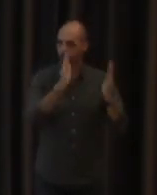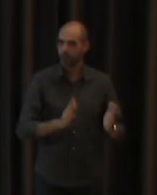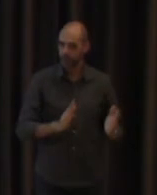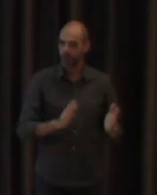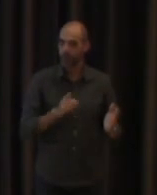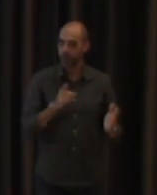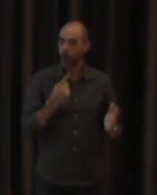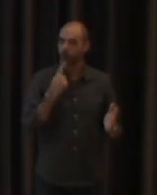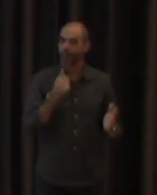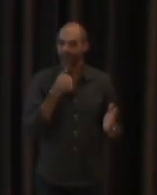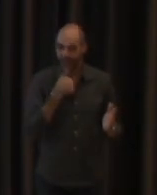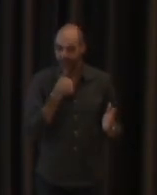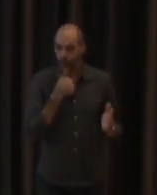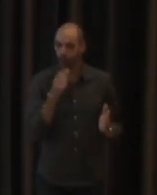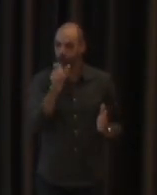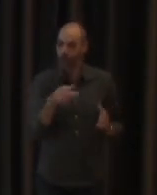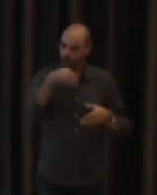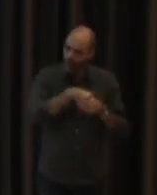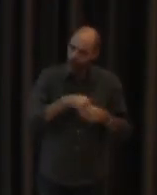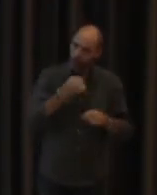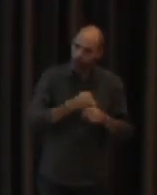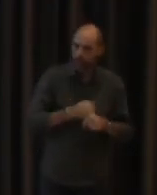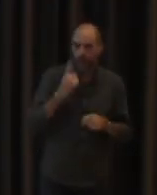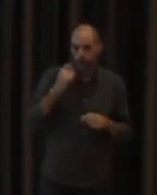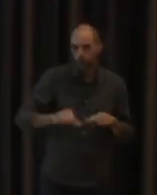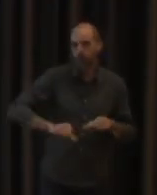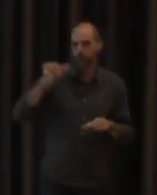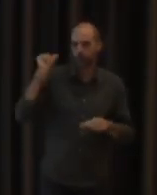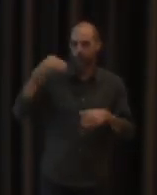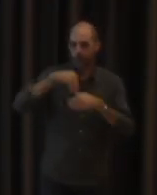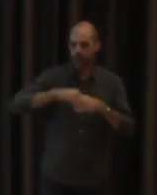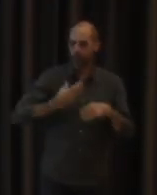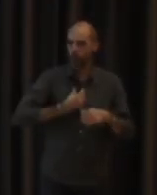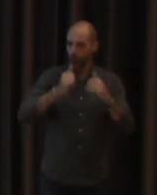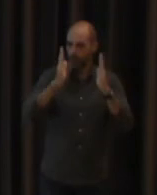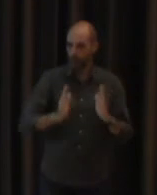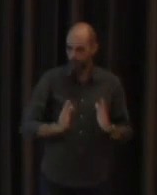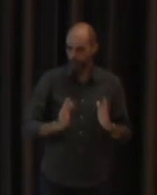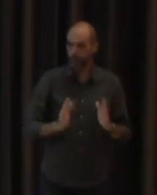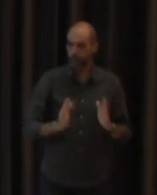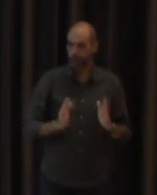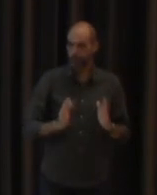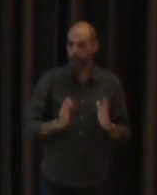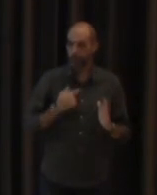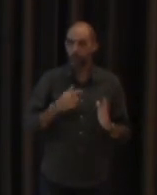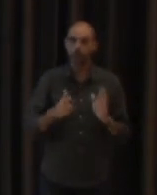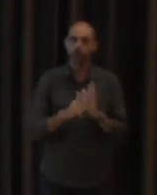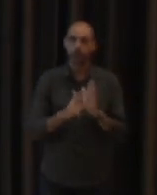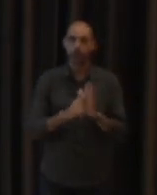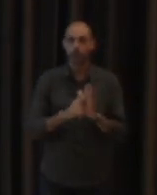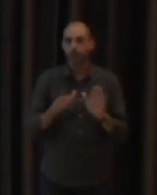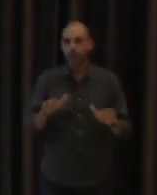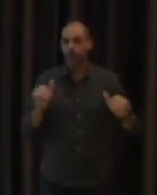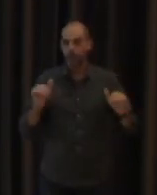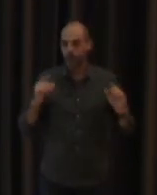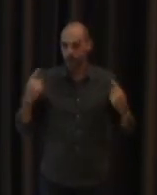que treballi habitualment a l'Ajuntament de Porqueres. D'altra banda, com que la llengua sempre té